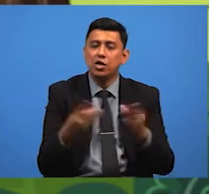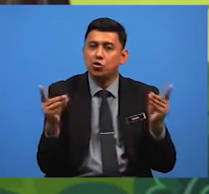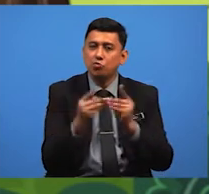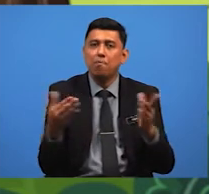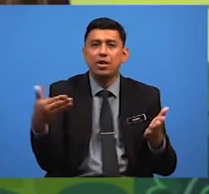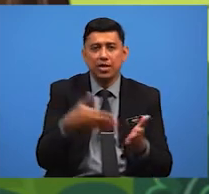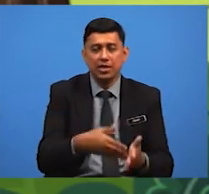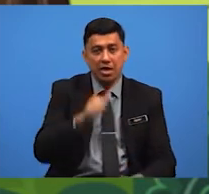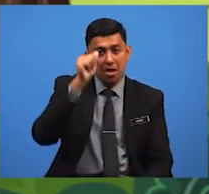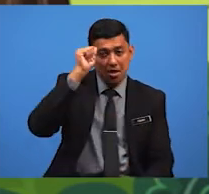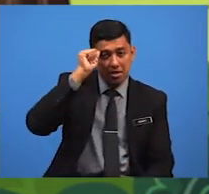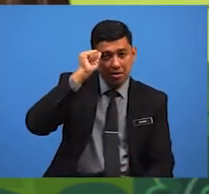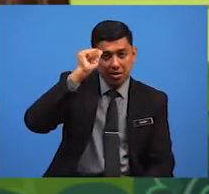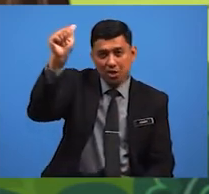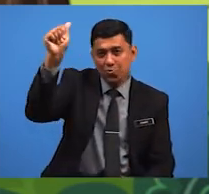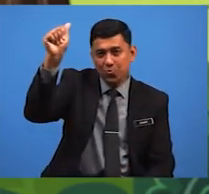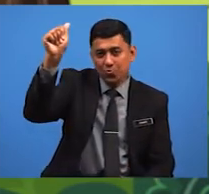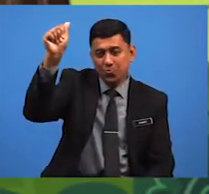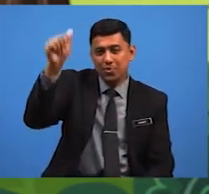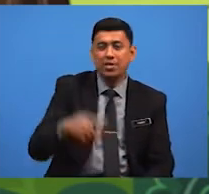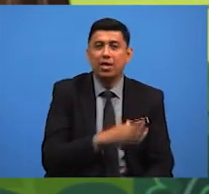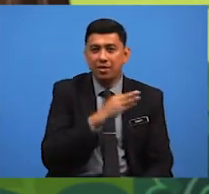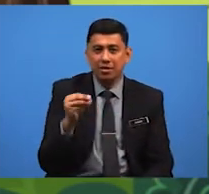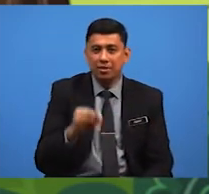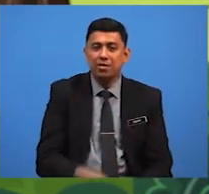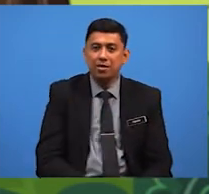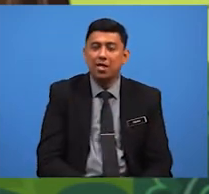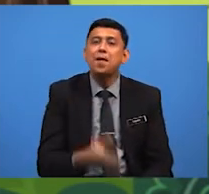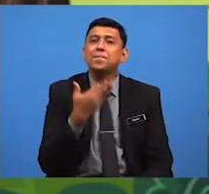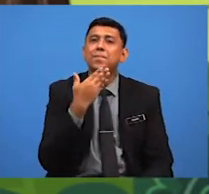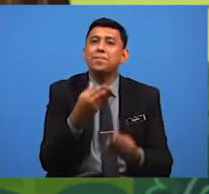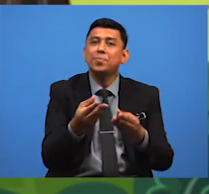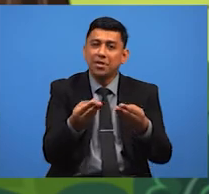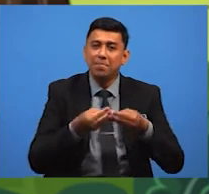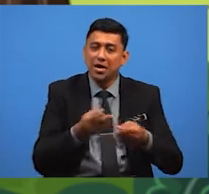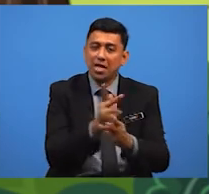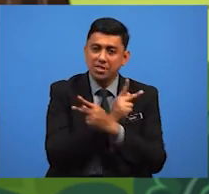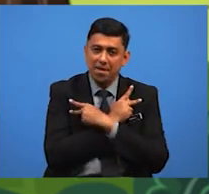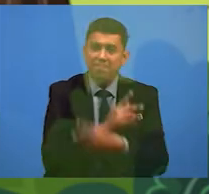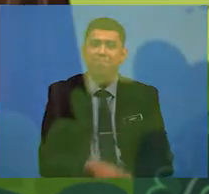Assalamualaikum warahmatullahi wabarakatuh dan terima kasih.